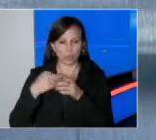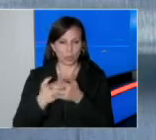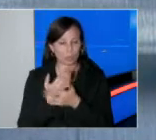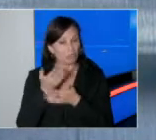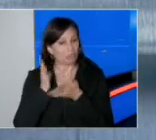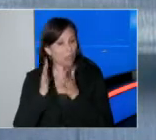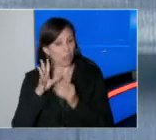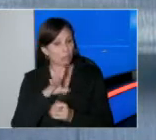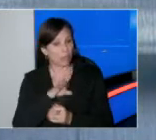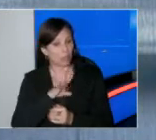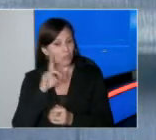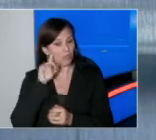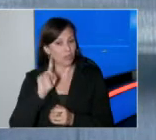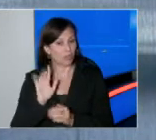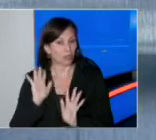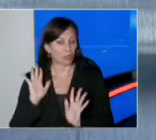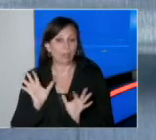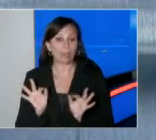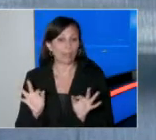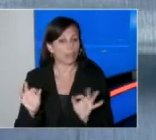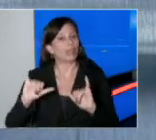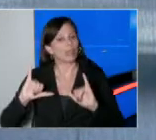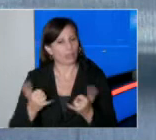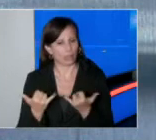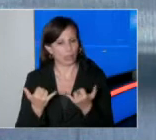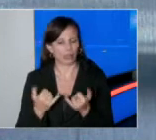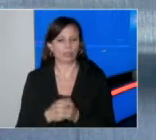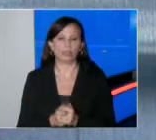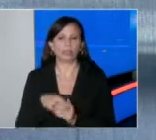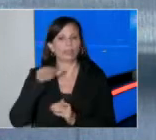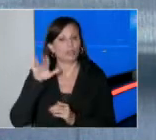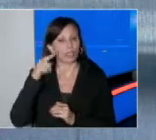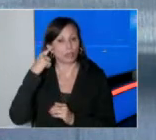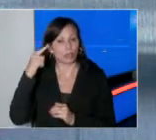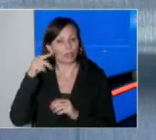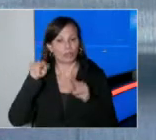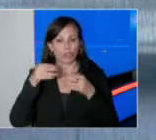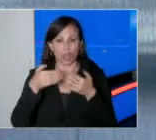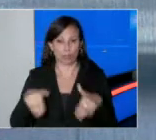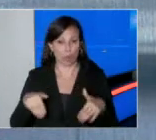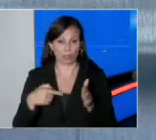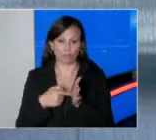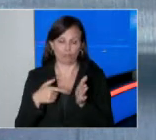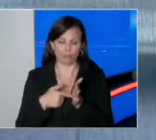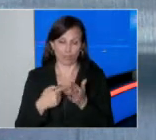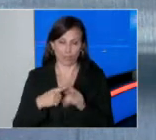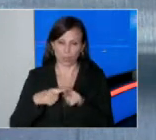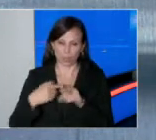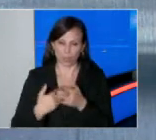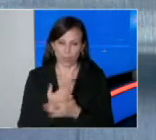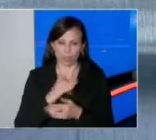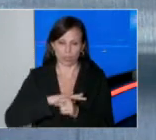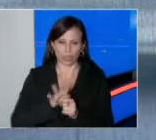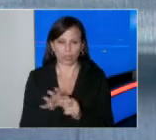אלים, מסוכן, מדבק, אנחנו יודעים שהוא כן. וגם אנחנו יודעים שיש הגבלות בעקבותיו. אומרים עכשיו שלום וערב